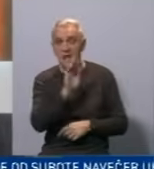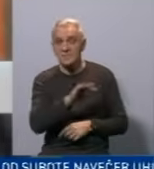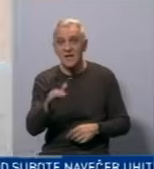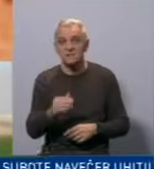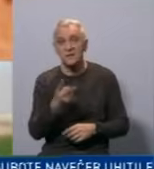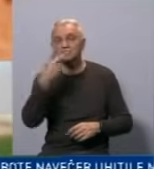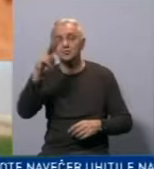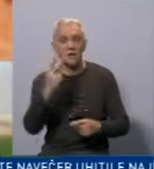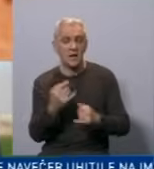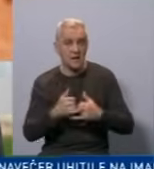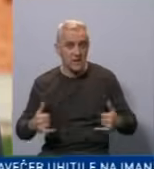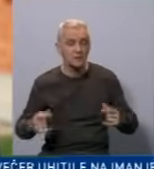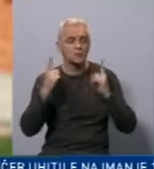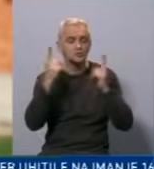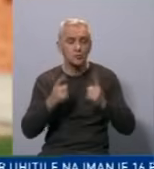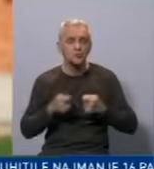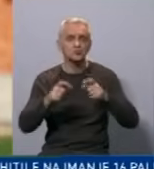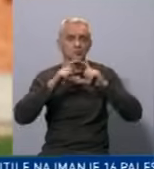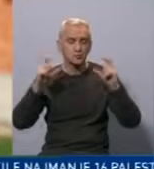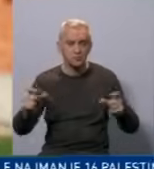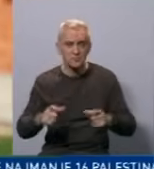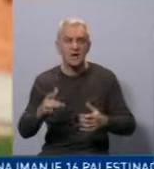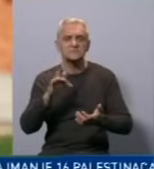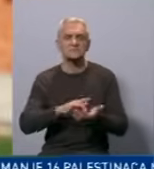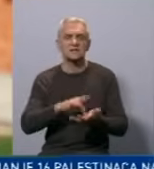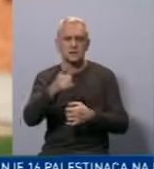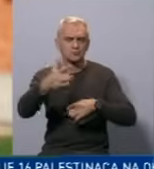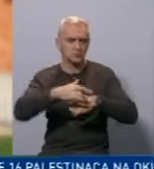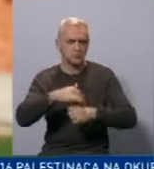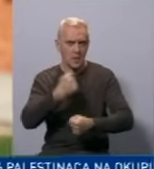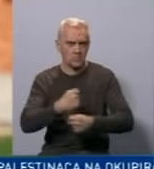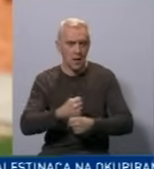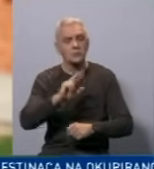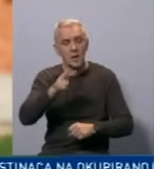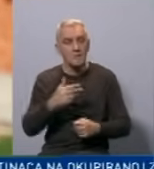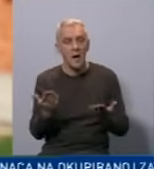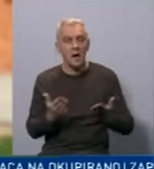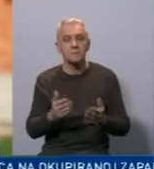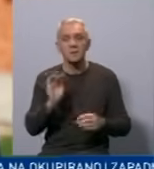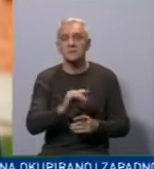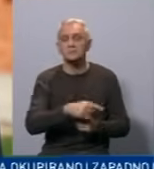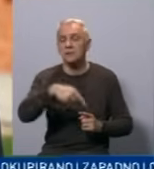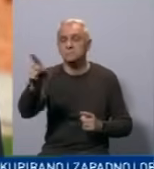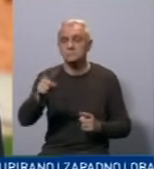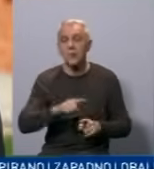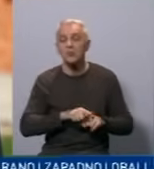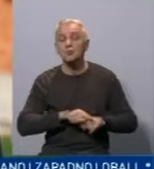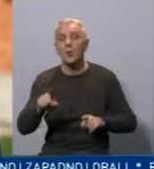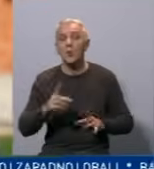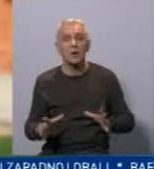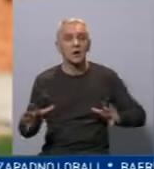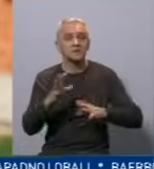susjednih gradova. Sad će sud i tužilaštvo, centar socijalni rad, imati gdje da upute djecu do